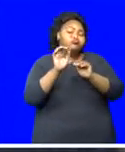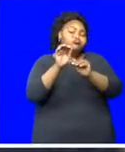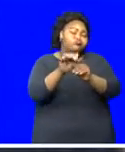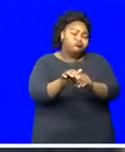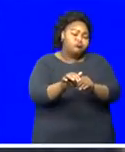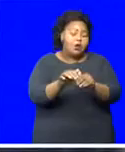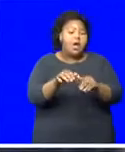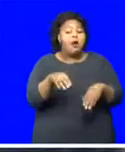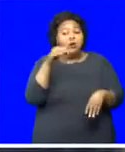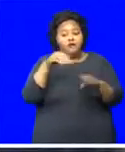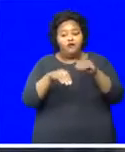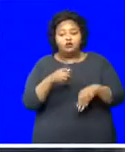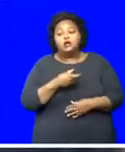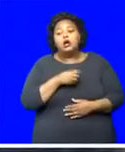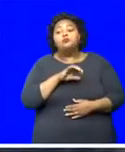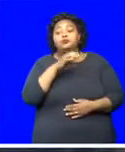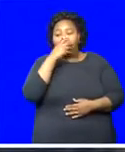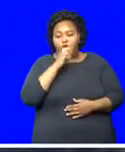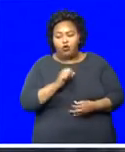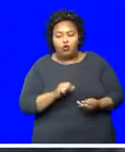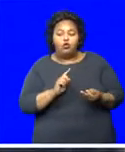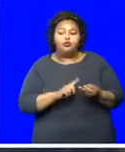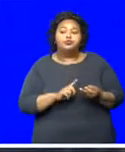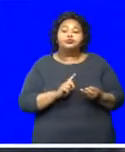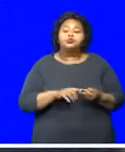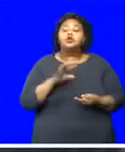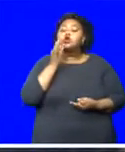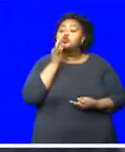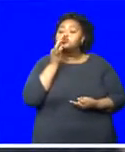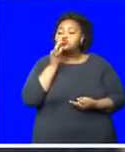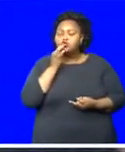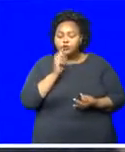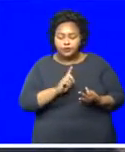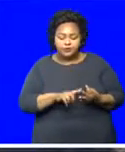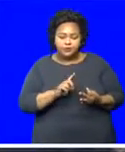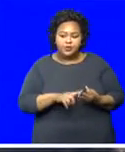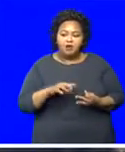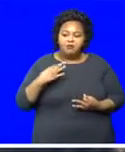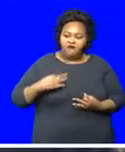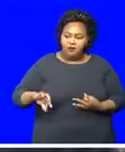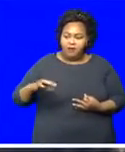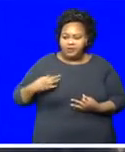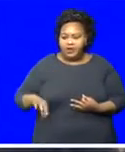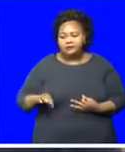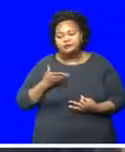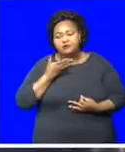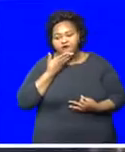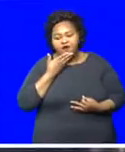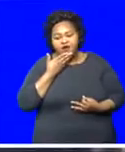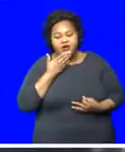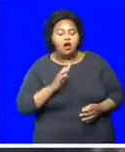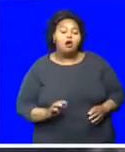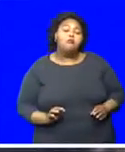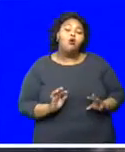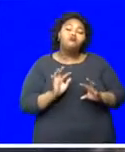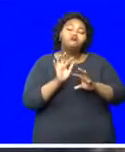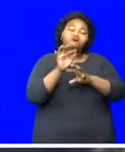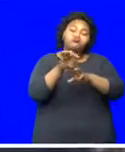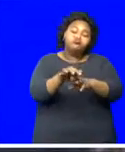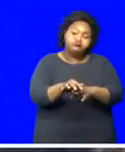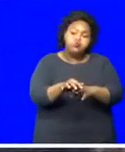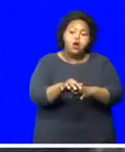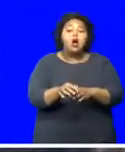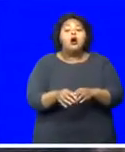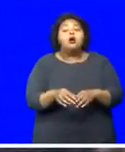tinhlangothi labatsala bakhona, labancane bakhona emajaha netinvombi. ngatulwa lokho sibonile nalabo aphila ngekhubateka